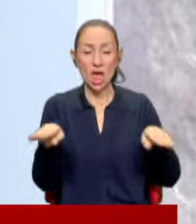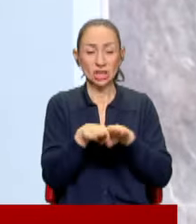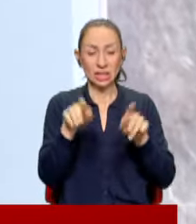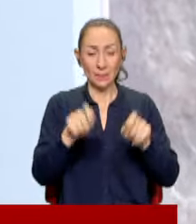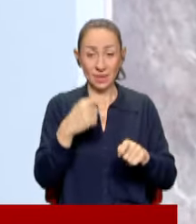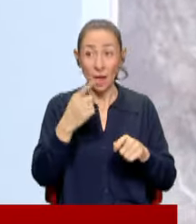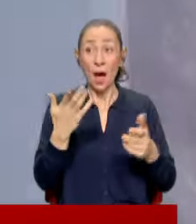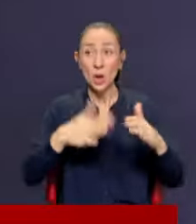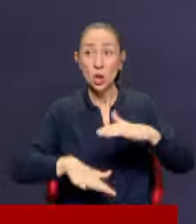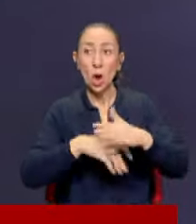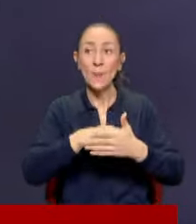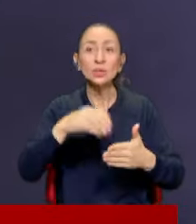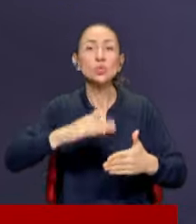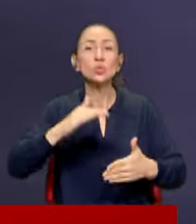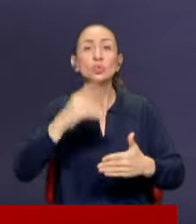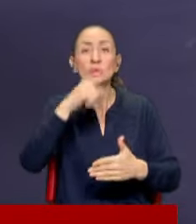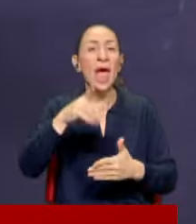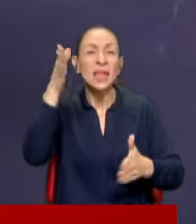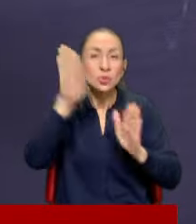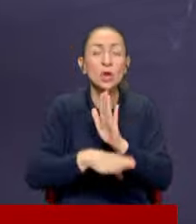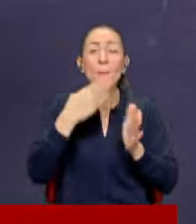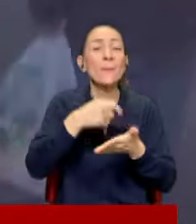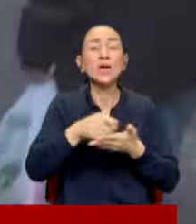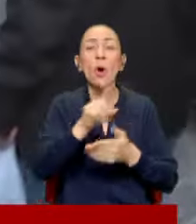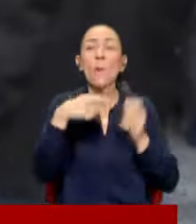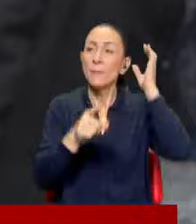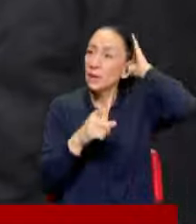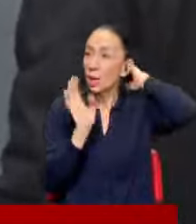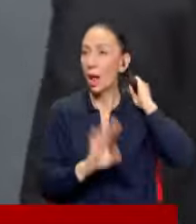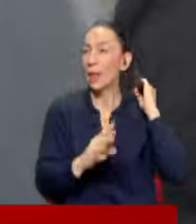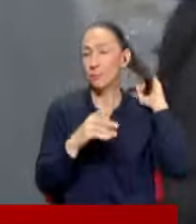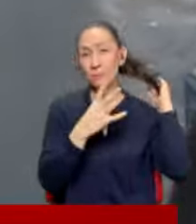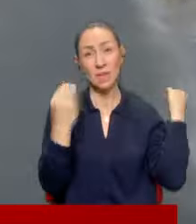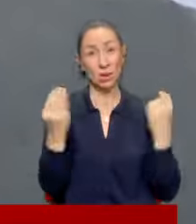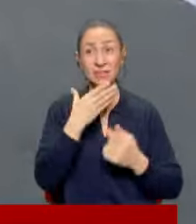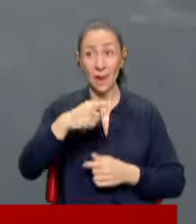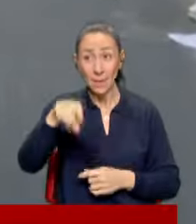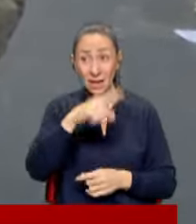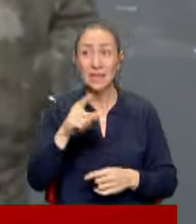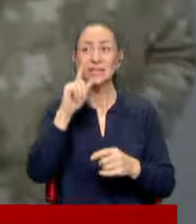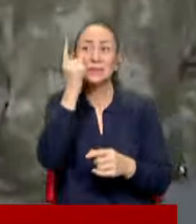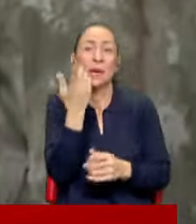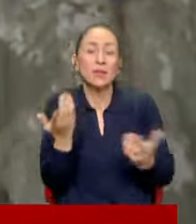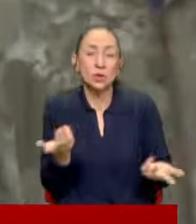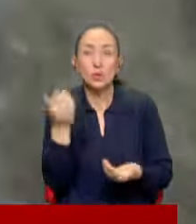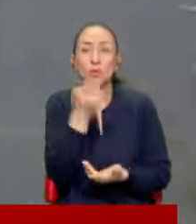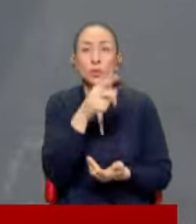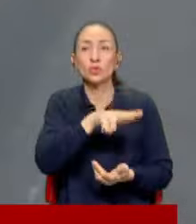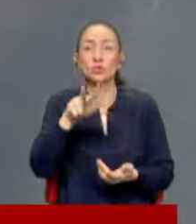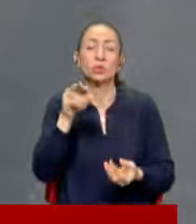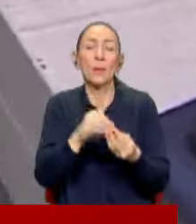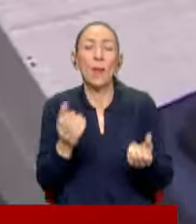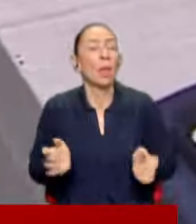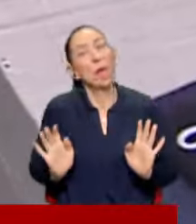ama kök maaşı düşük olduğu için en düşük emekli maaşı 10 bin liraya yükselen milyonlarca emekli sadece %33